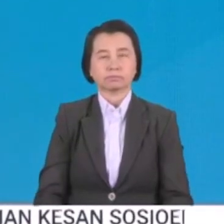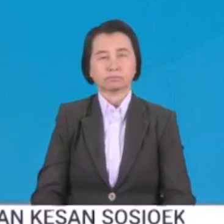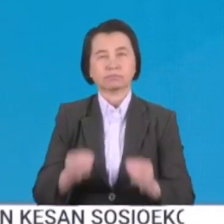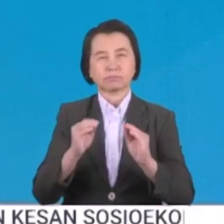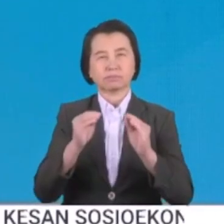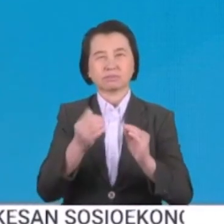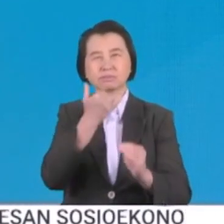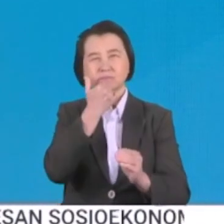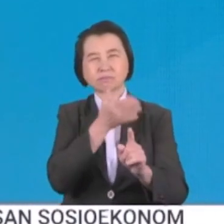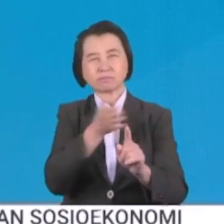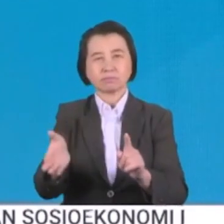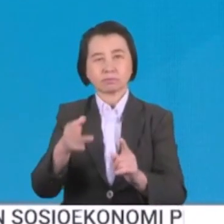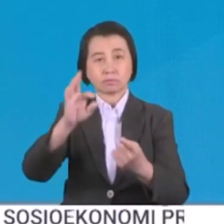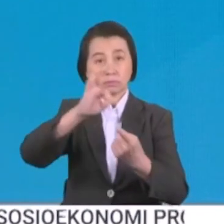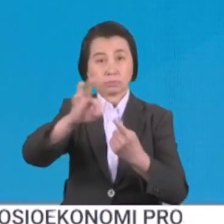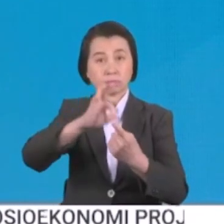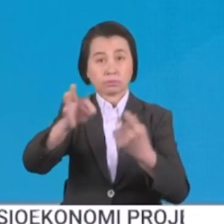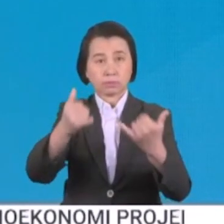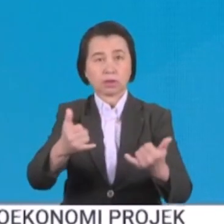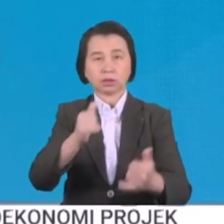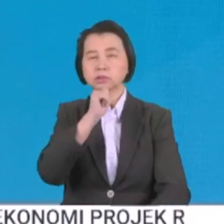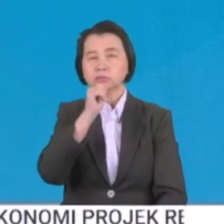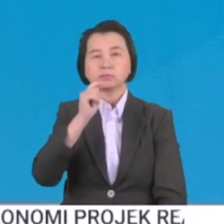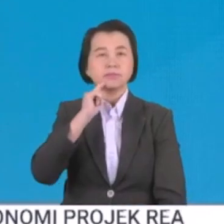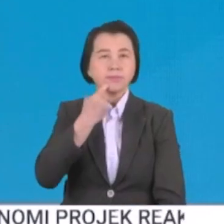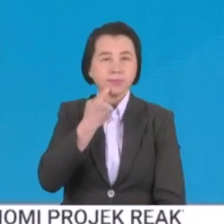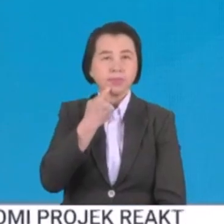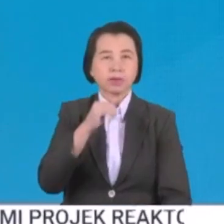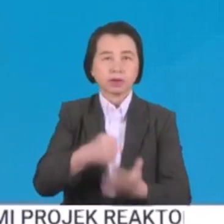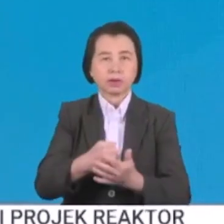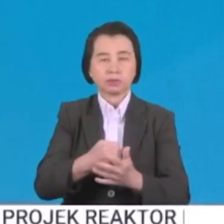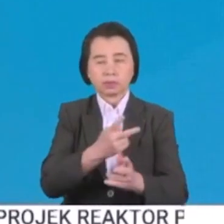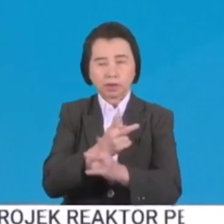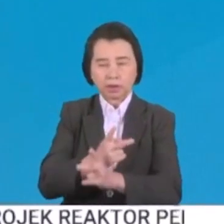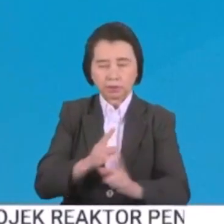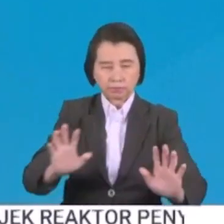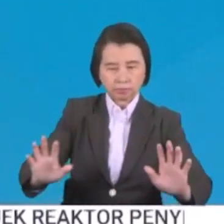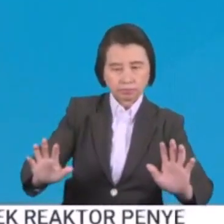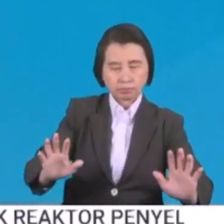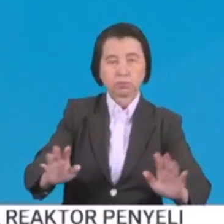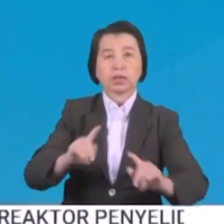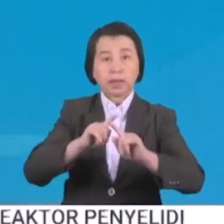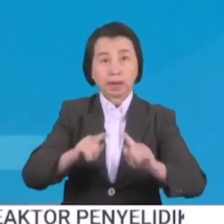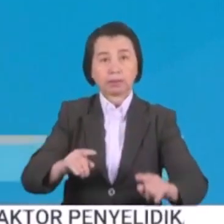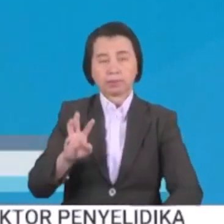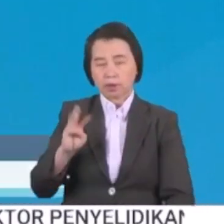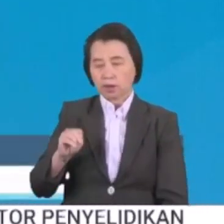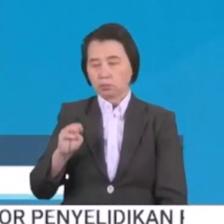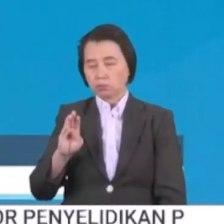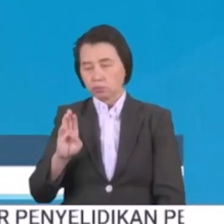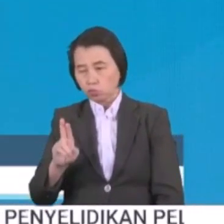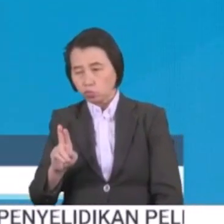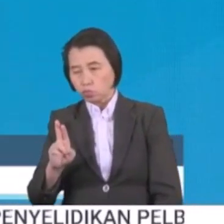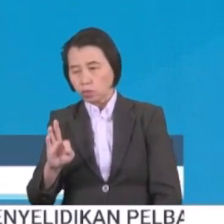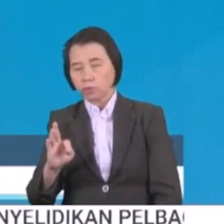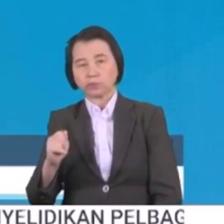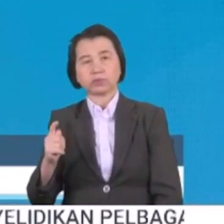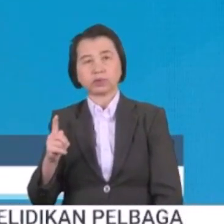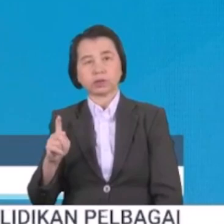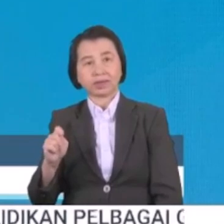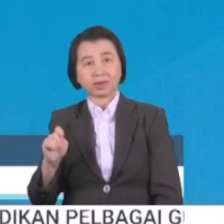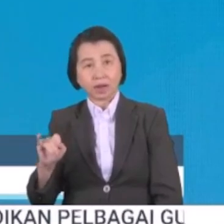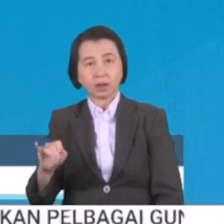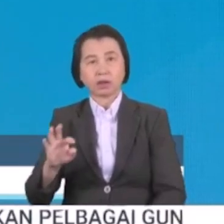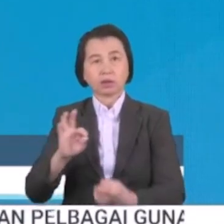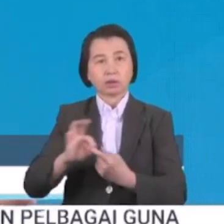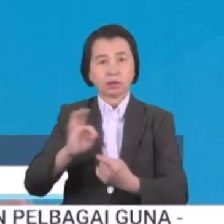Situasi ajaran sesat di Pulau Pinang setakat ini tidak serius dan masih dalam keadaan terkawal. Bagaimanapun, Mufti Pulau Pinang, Dato' Dr. Muhammad Suki Osman